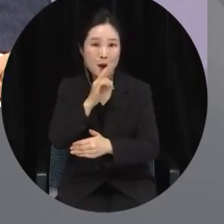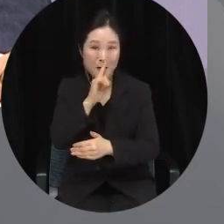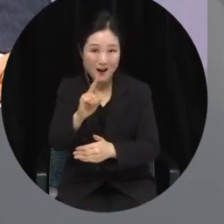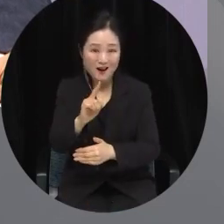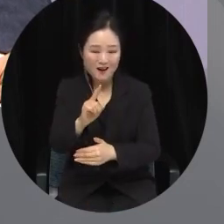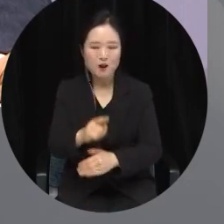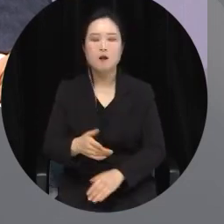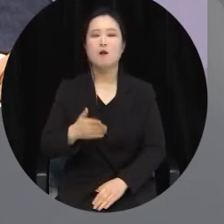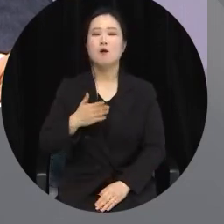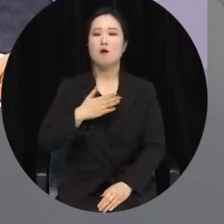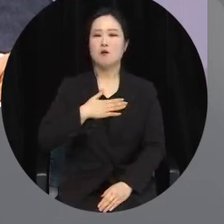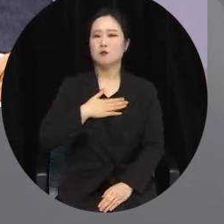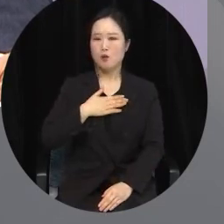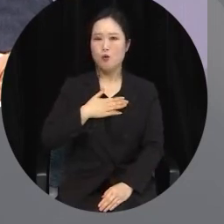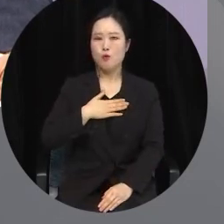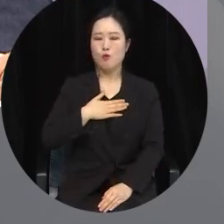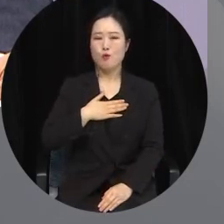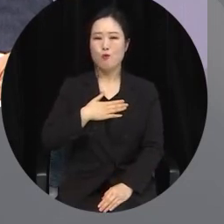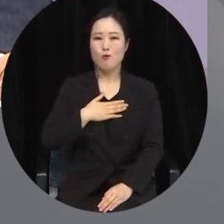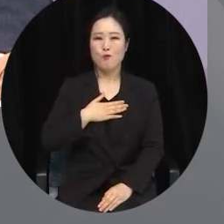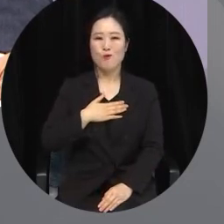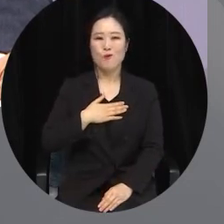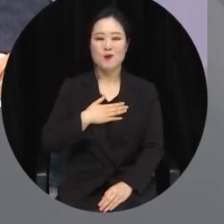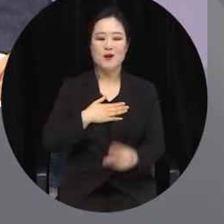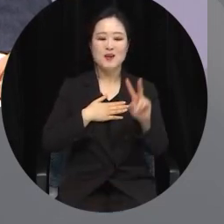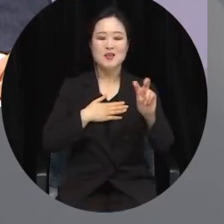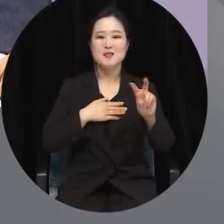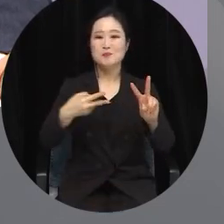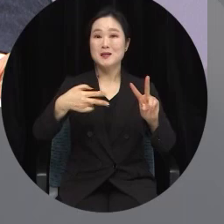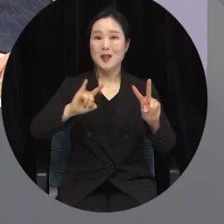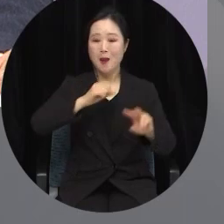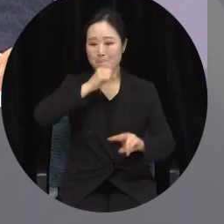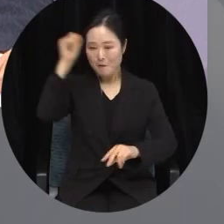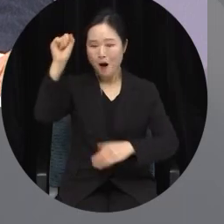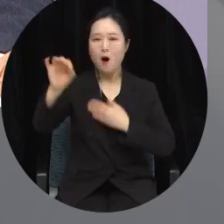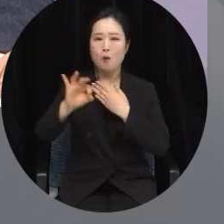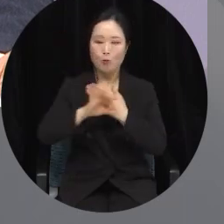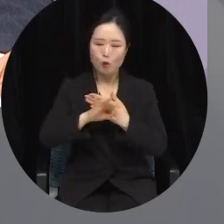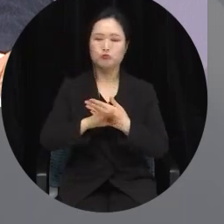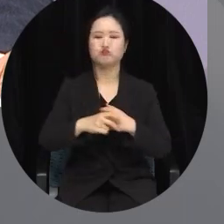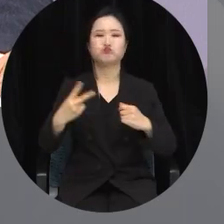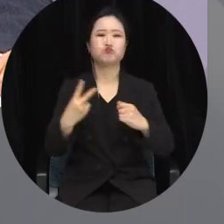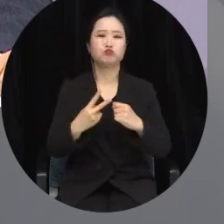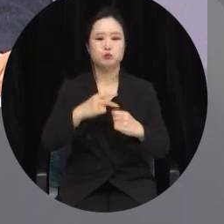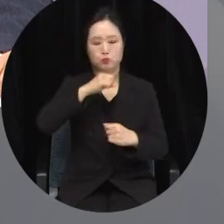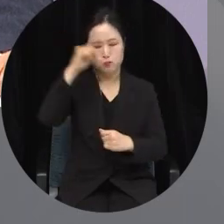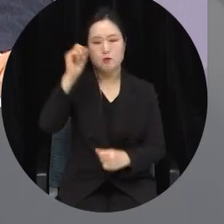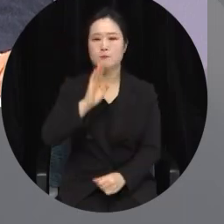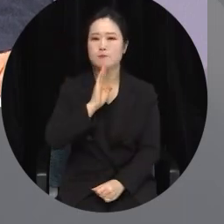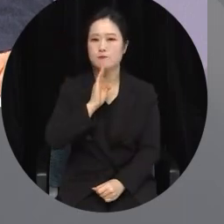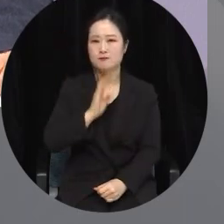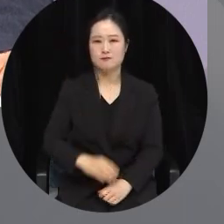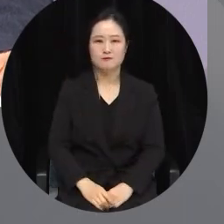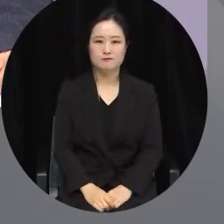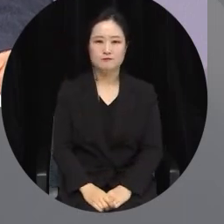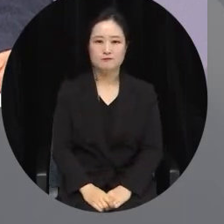당선되면 재선입니다. 이 재선 여당 의원으로서 윤석열